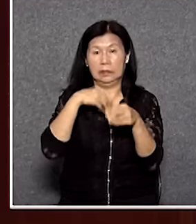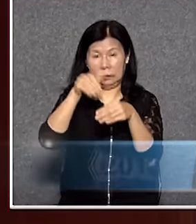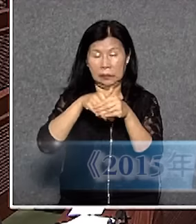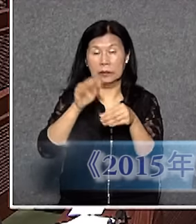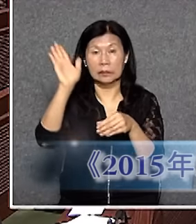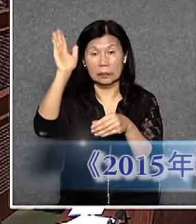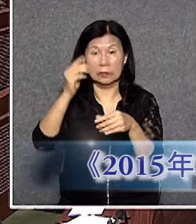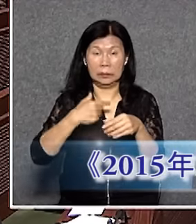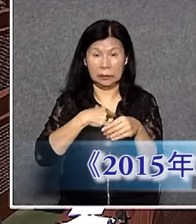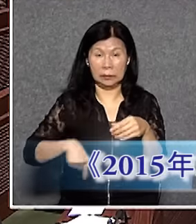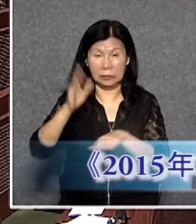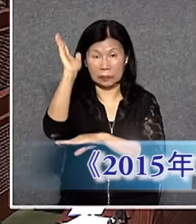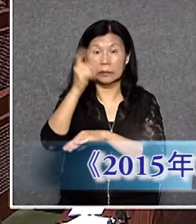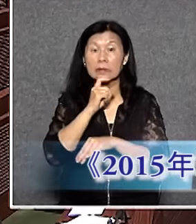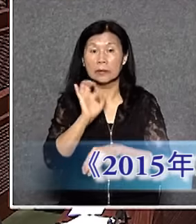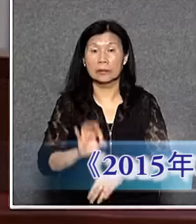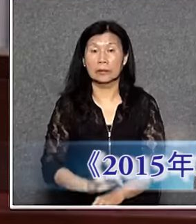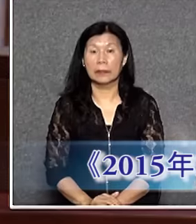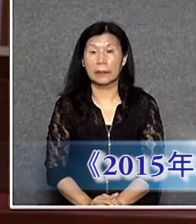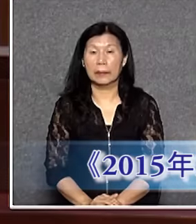有冇議員要發言？黃英文議員。